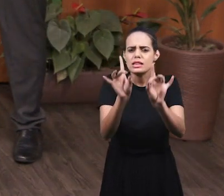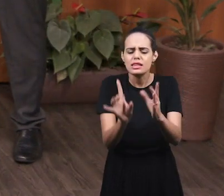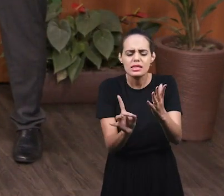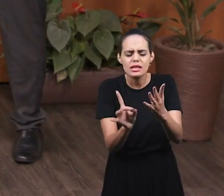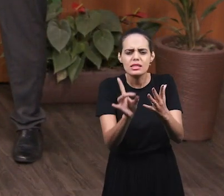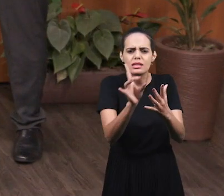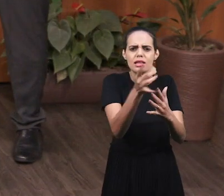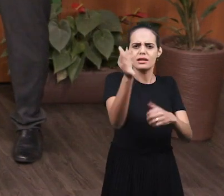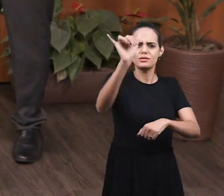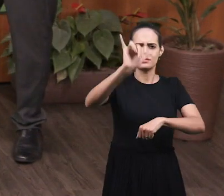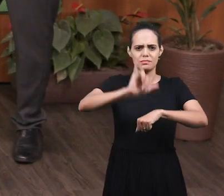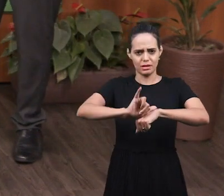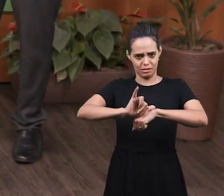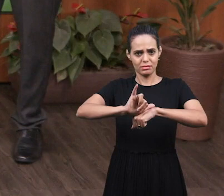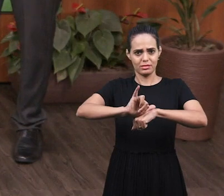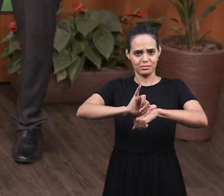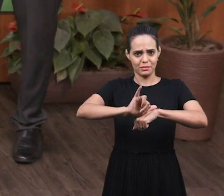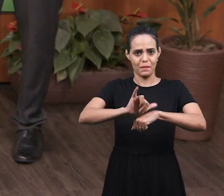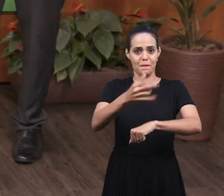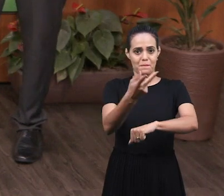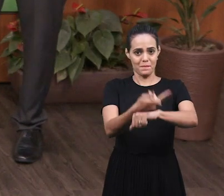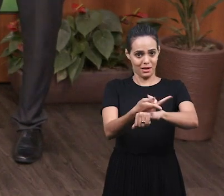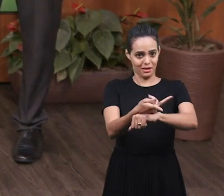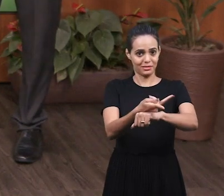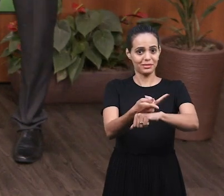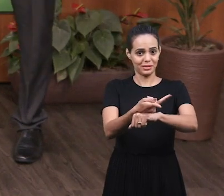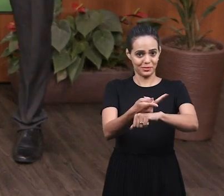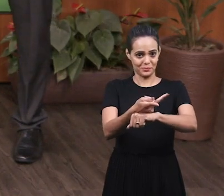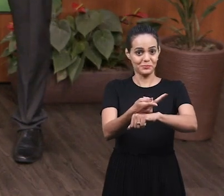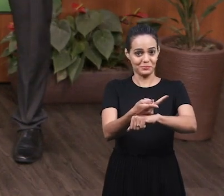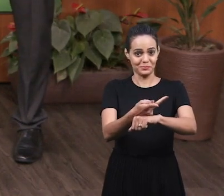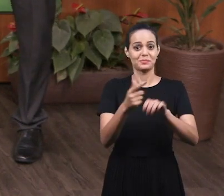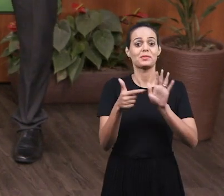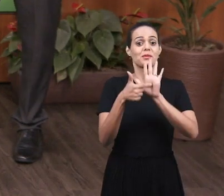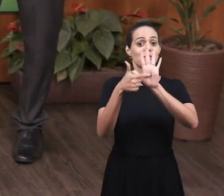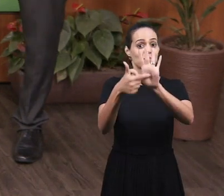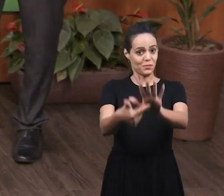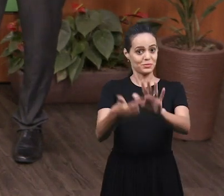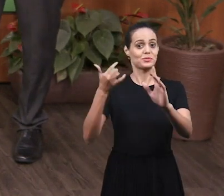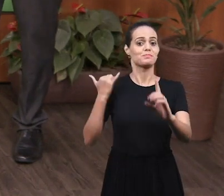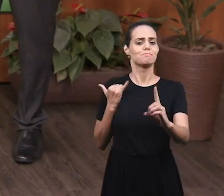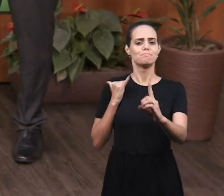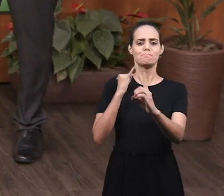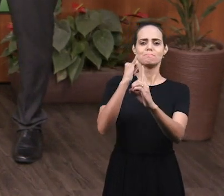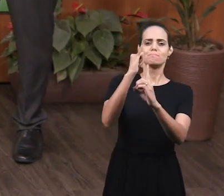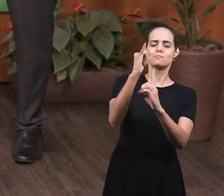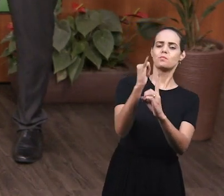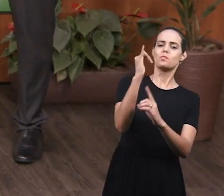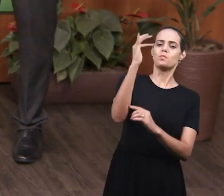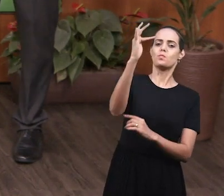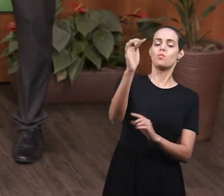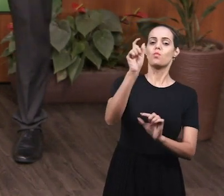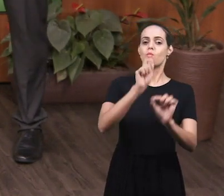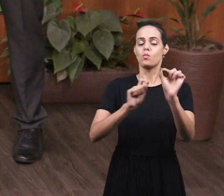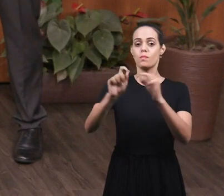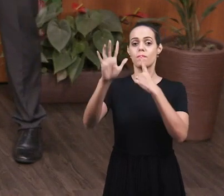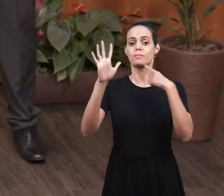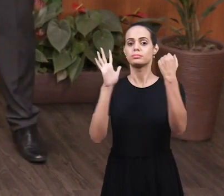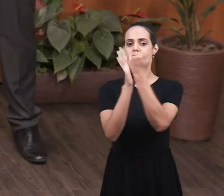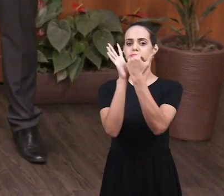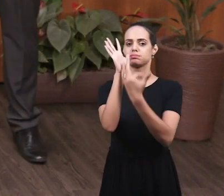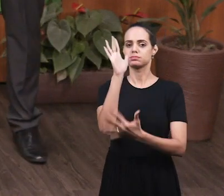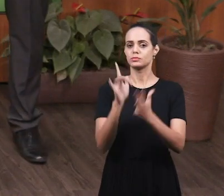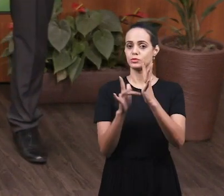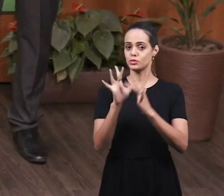les détails en argent. Et ce détail pointe prophétiquement la rédemption par le sang